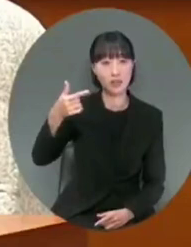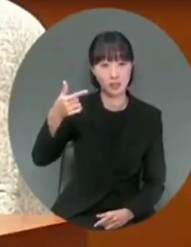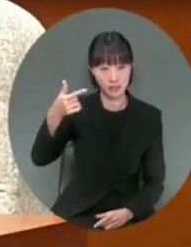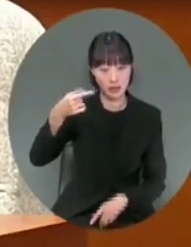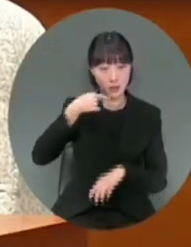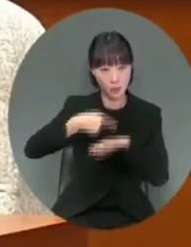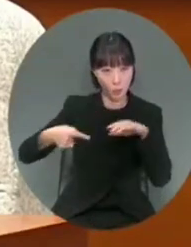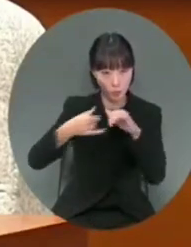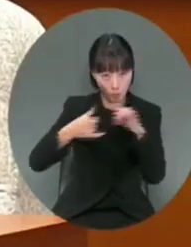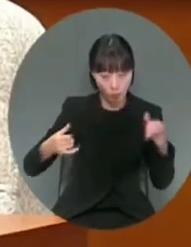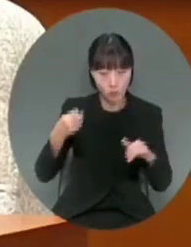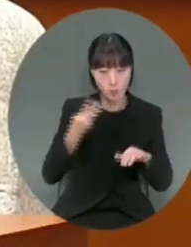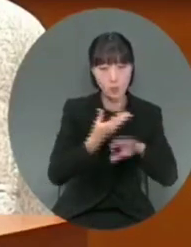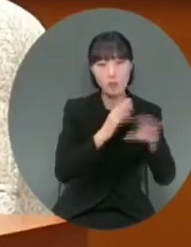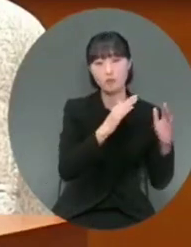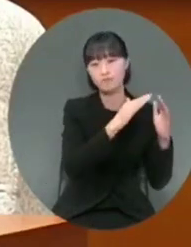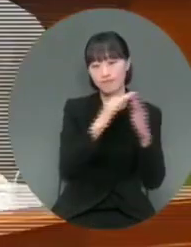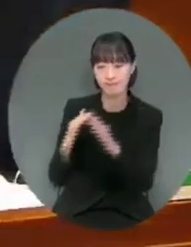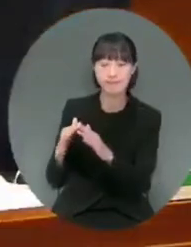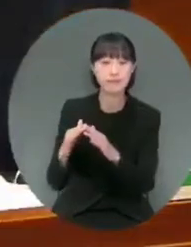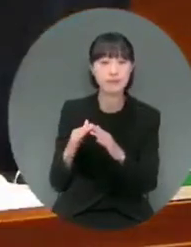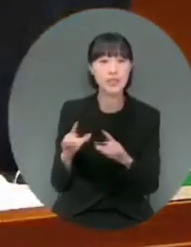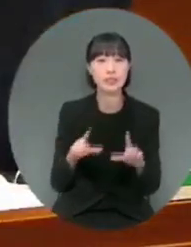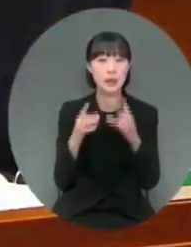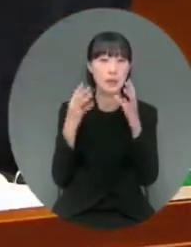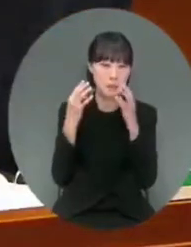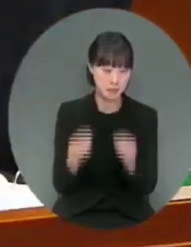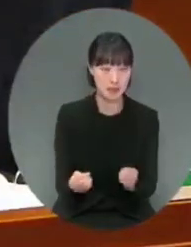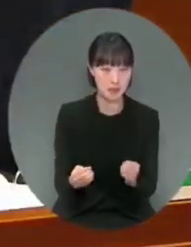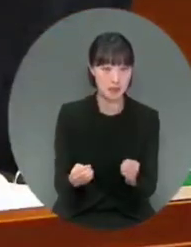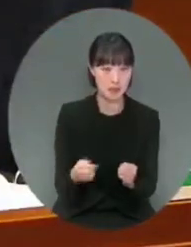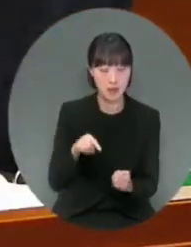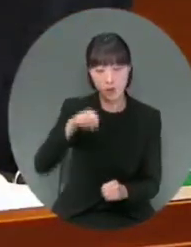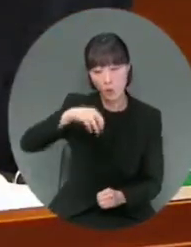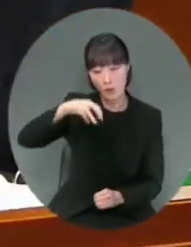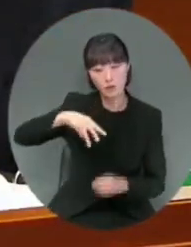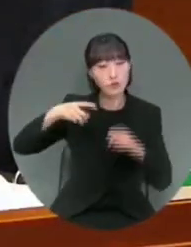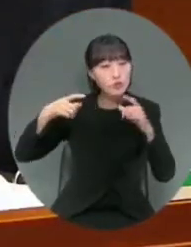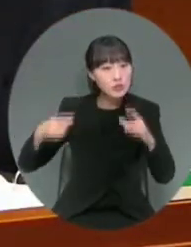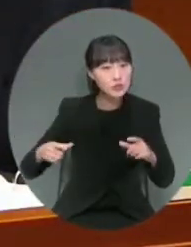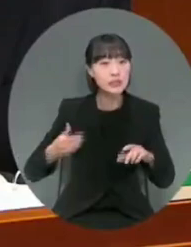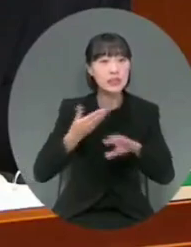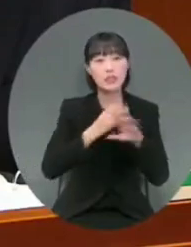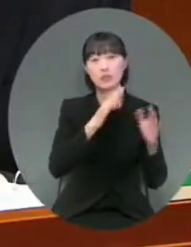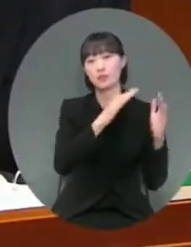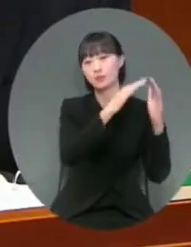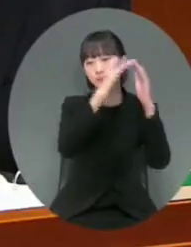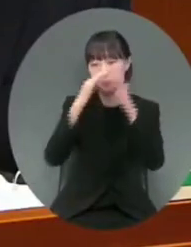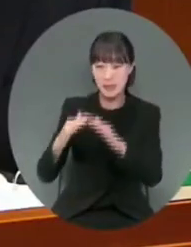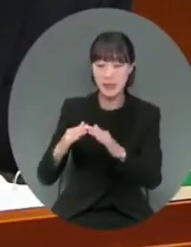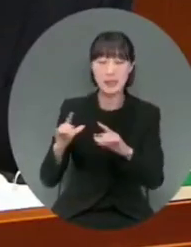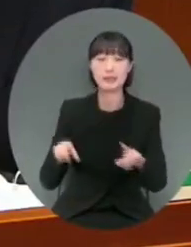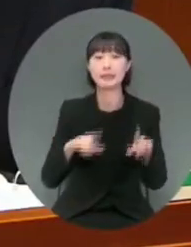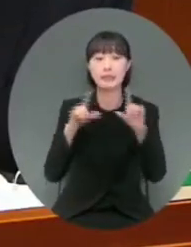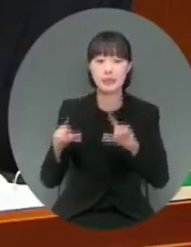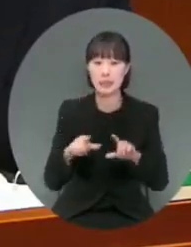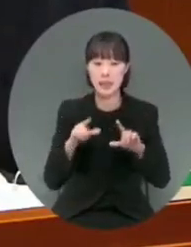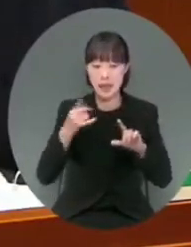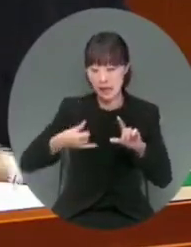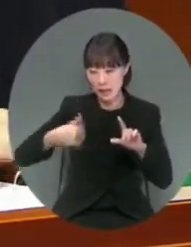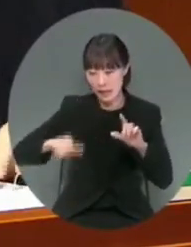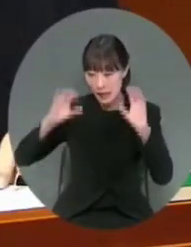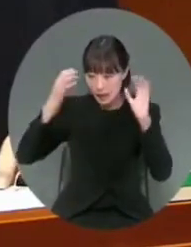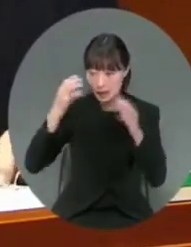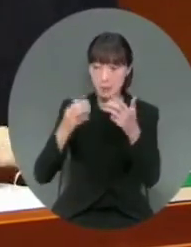가장 많이 거주하고 있고요. 네네. 광주 지역의 이 이주민들 영유아가 80% 이상 거주하고 있습니다.